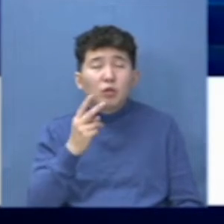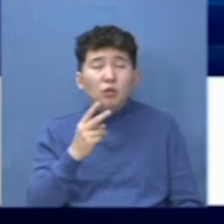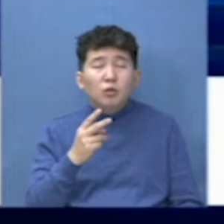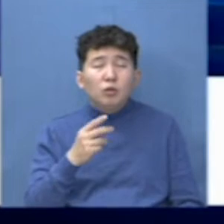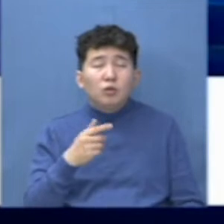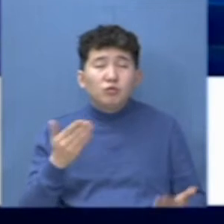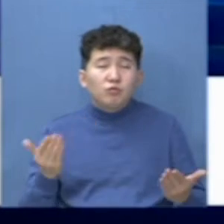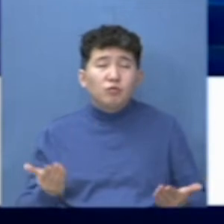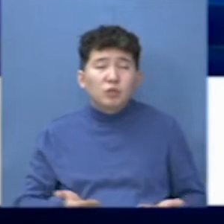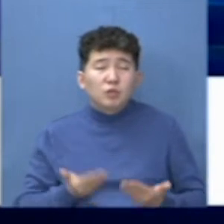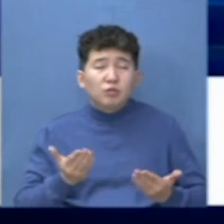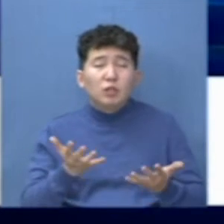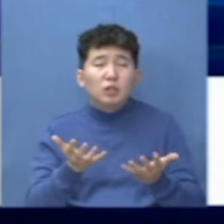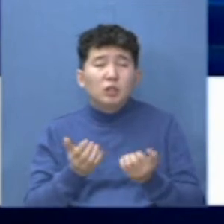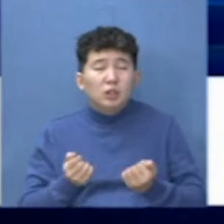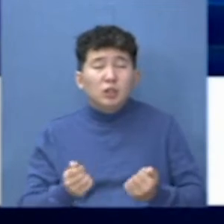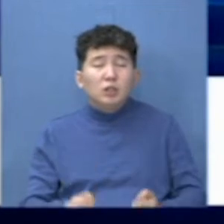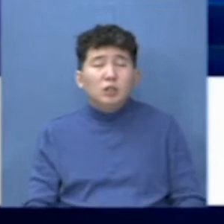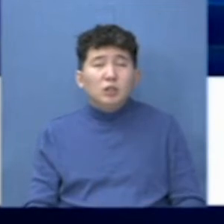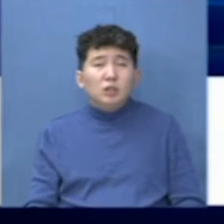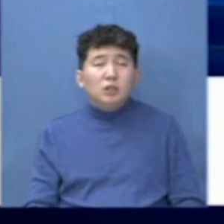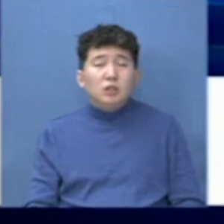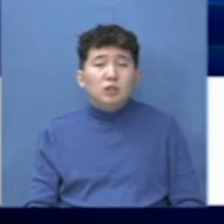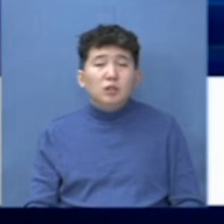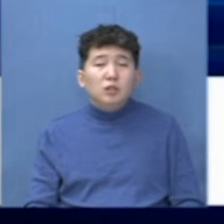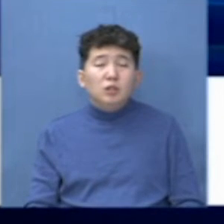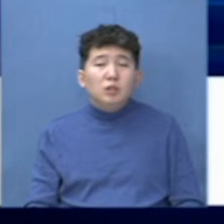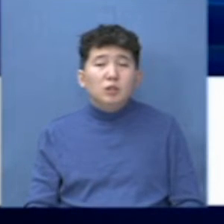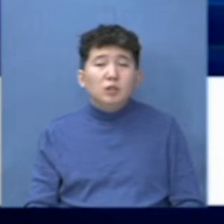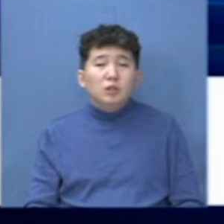Оны тірідей оны сауып алып, оған